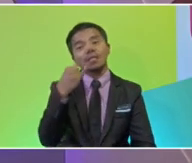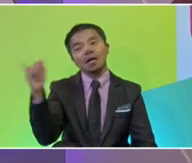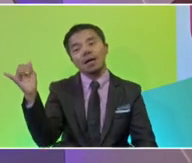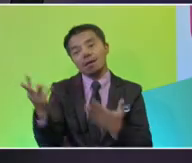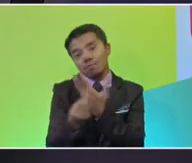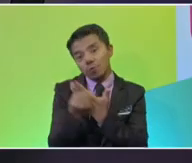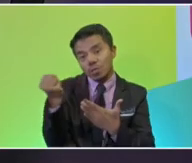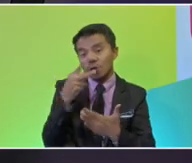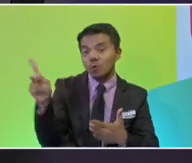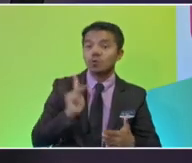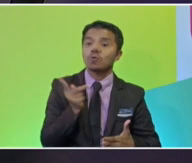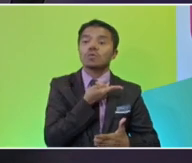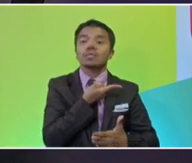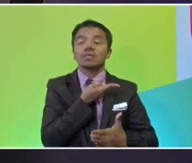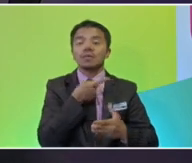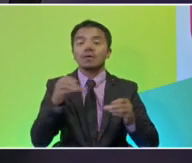gelap